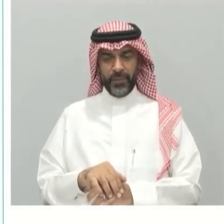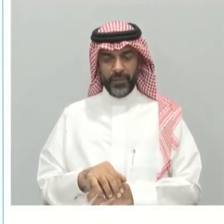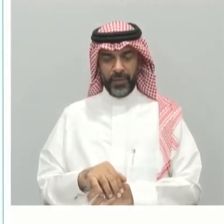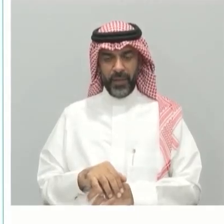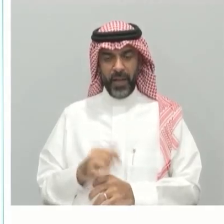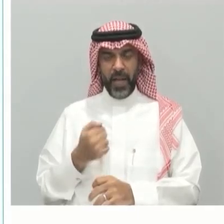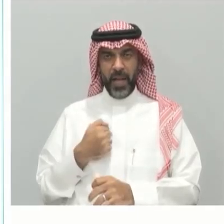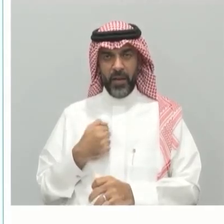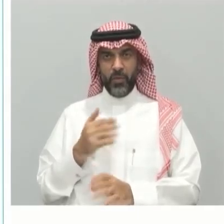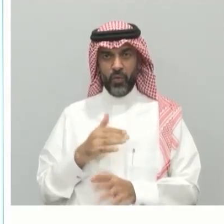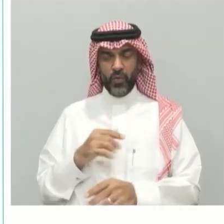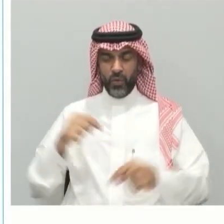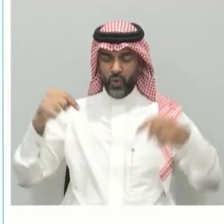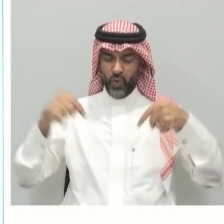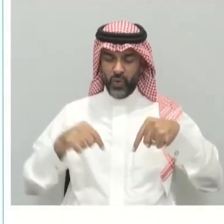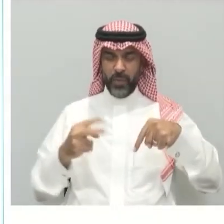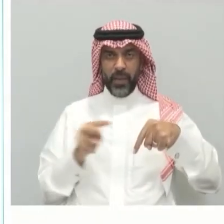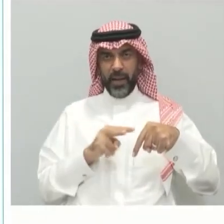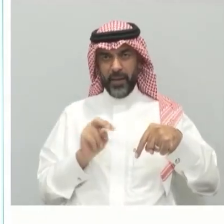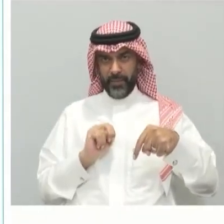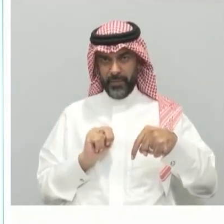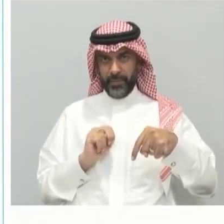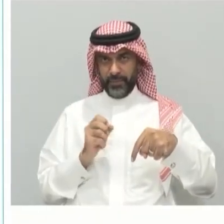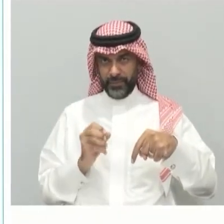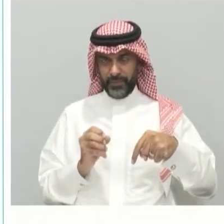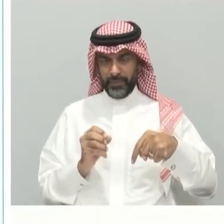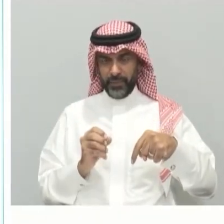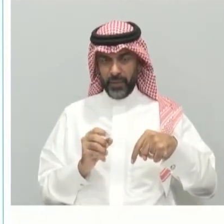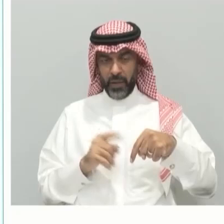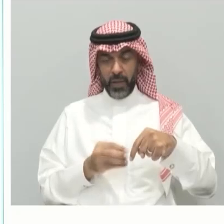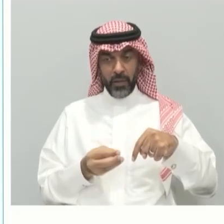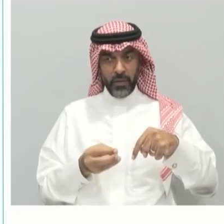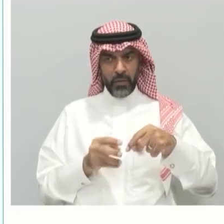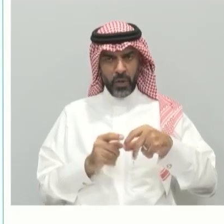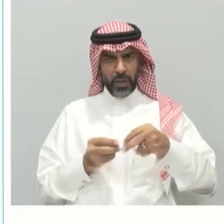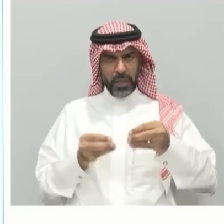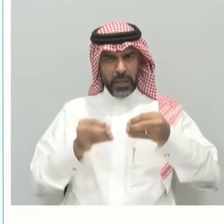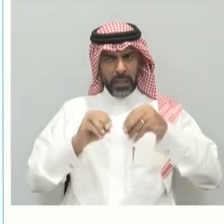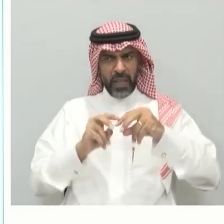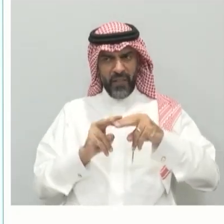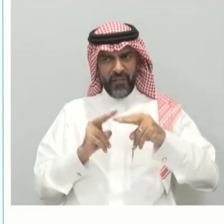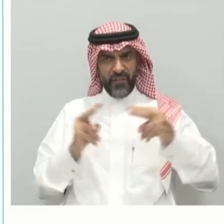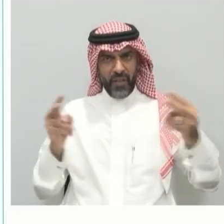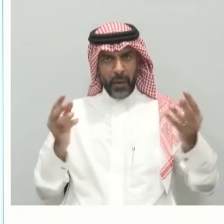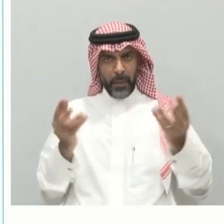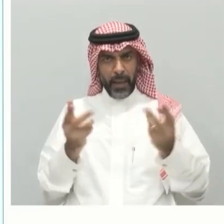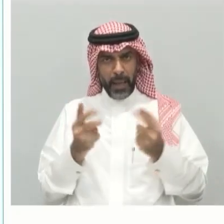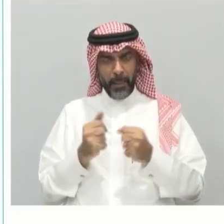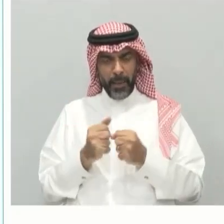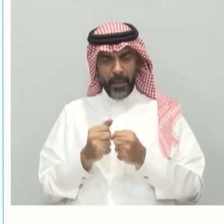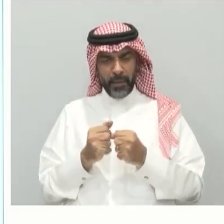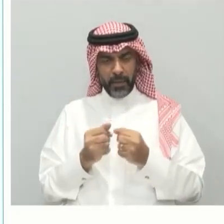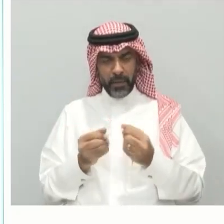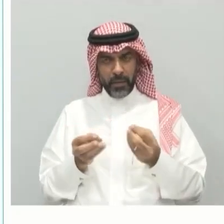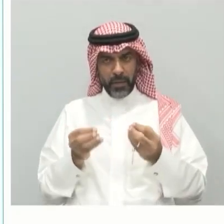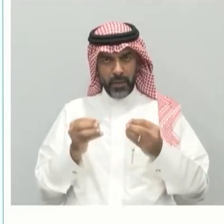انا عندي هنا قطب وعندي هنا قطب كل ما زاد الفرق في ما بينهم كقيمه كل ما زادت